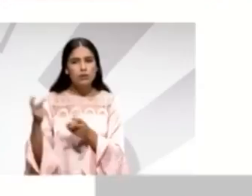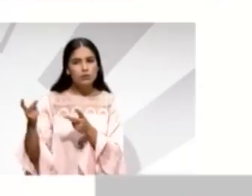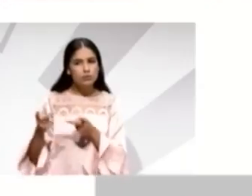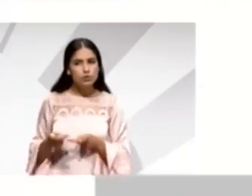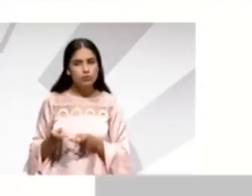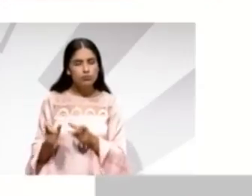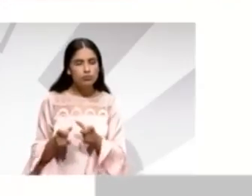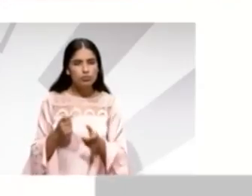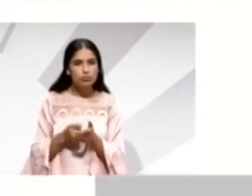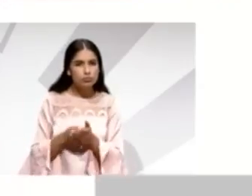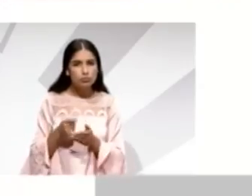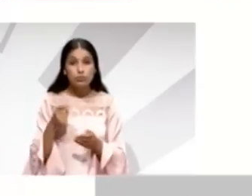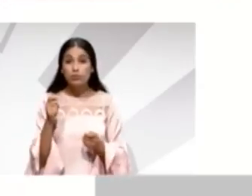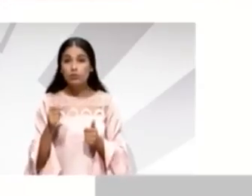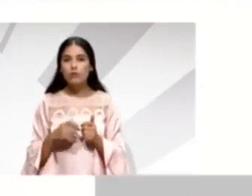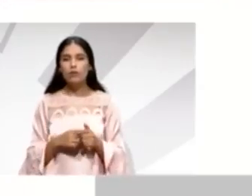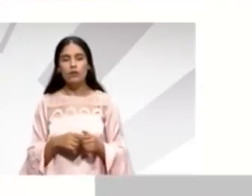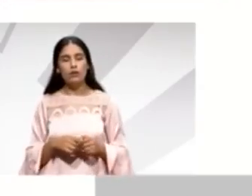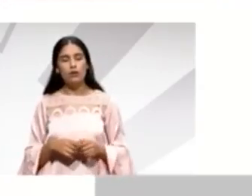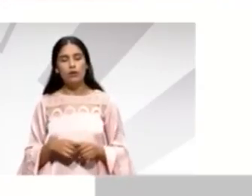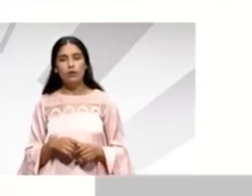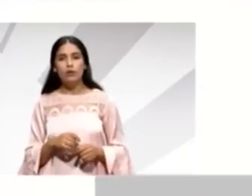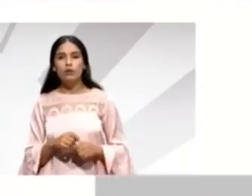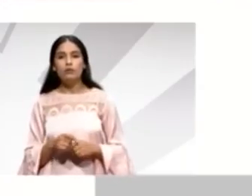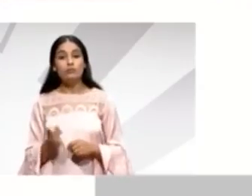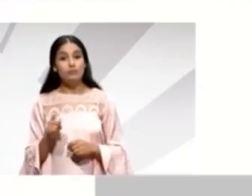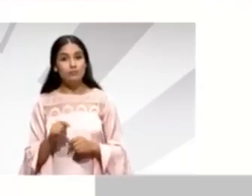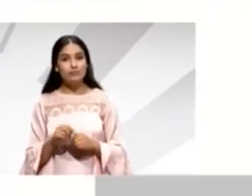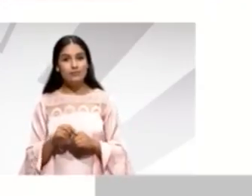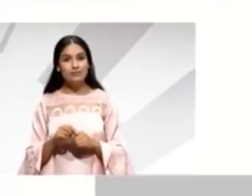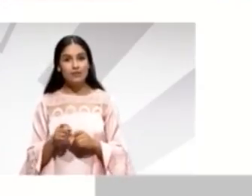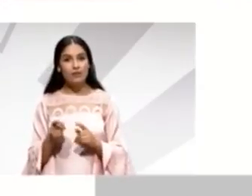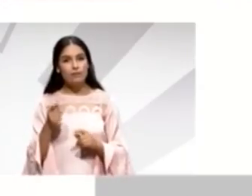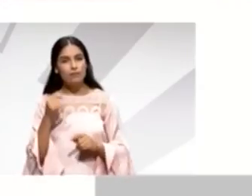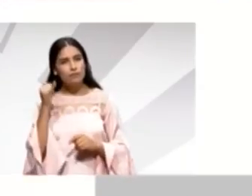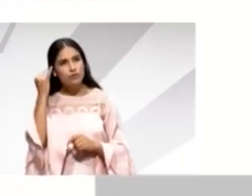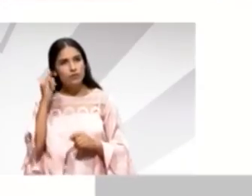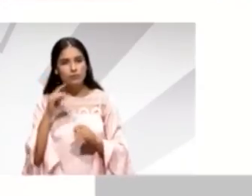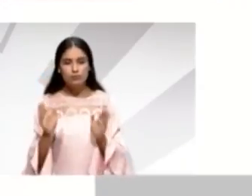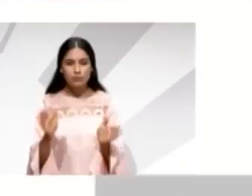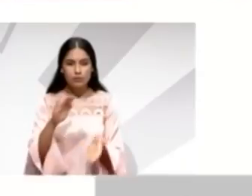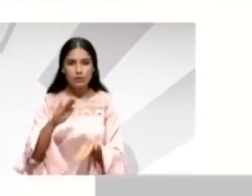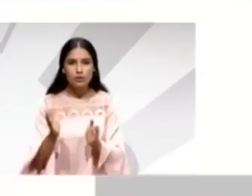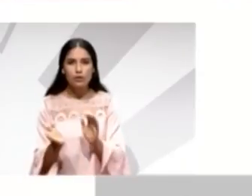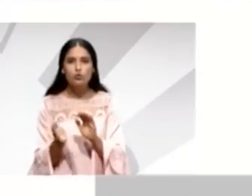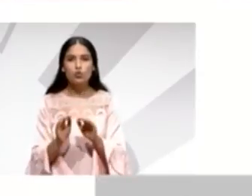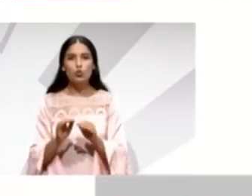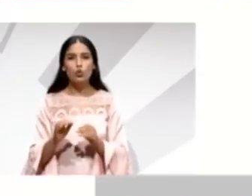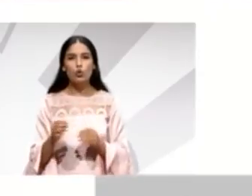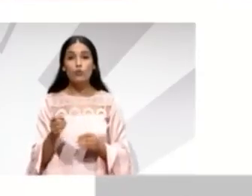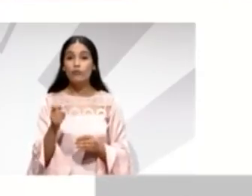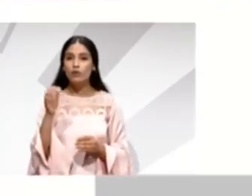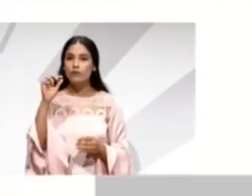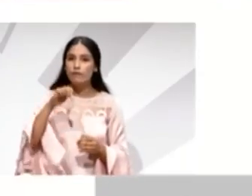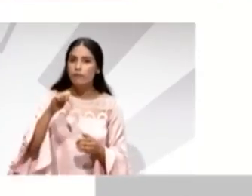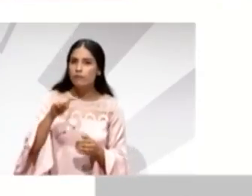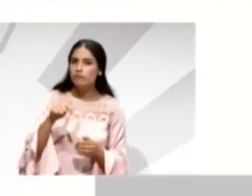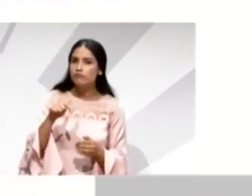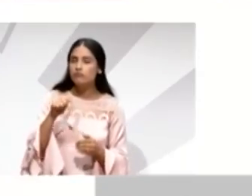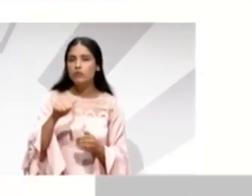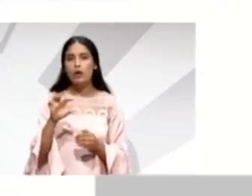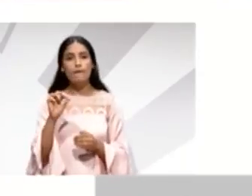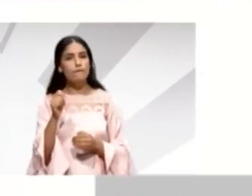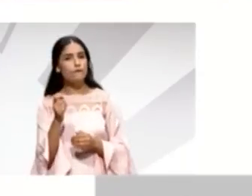والثقافيه والاستشفائيه بعد صندوق ضمن صناديق الخزينه تحت اشراف وزاره الماليه ل ل اه اه ال اه اه